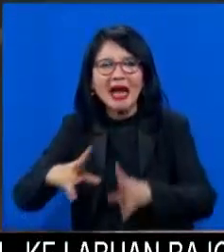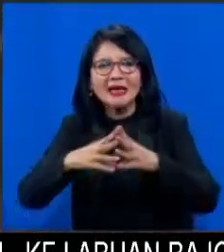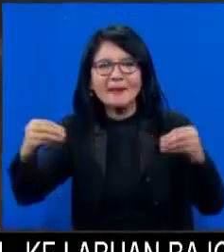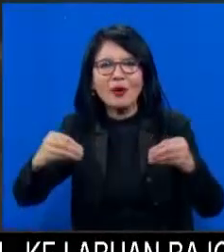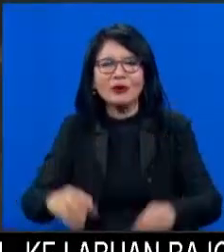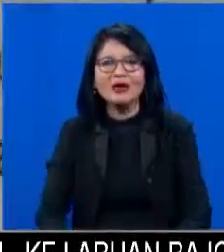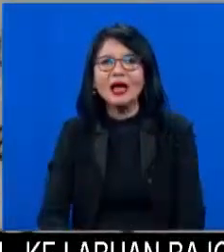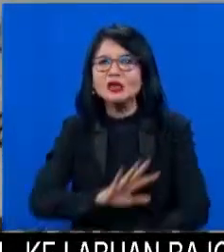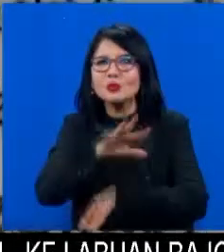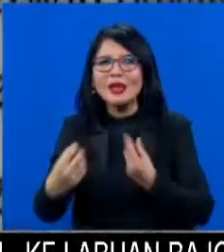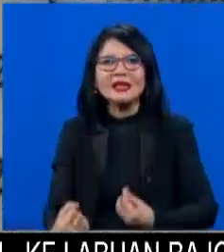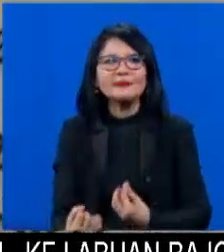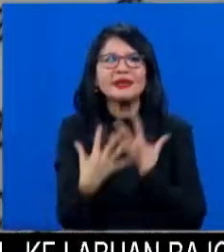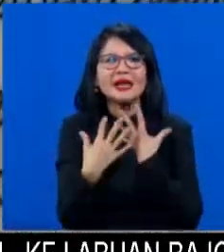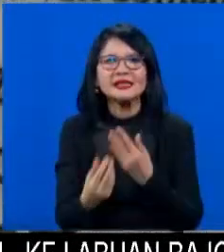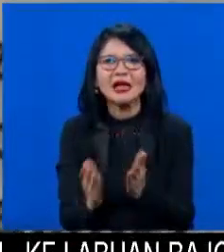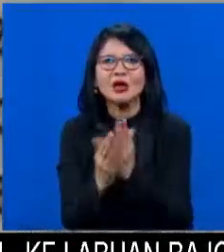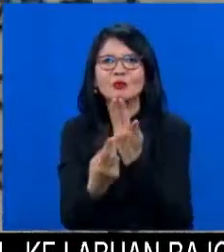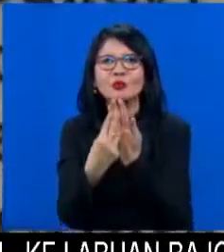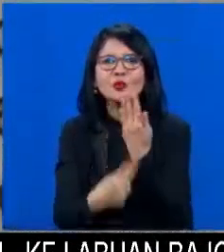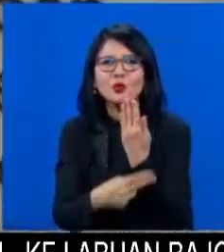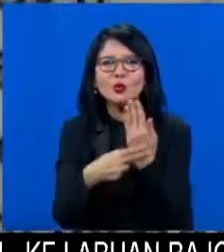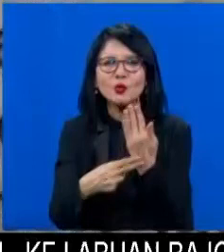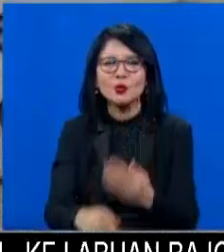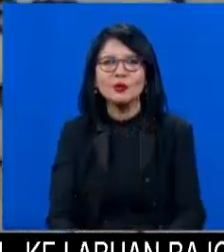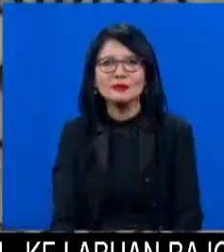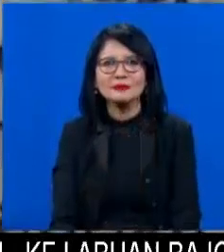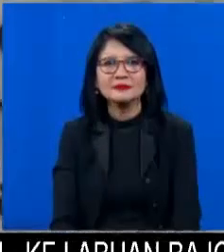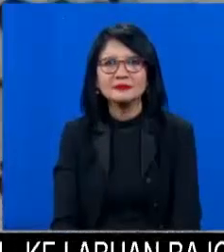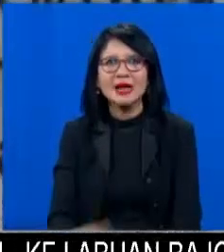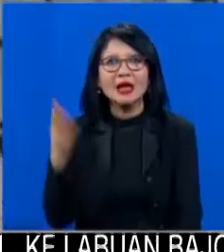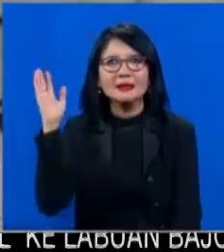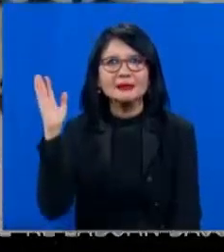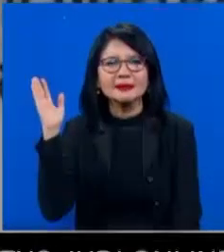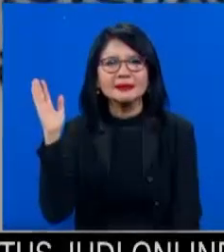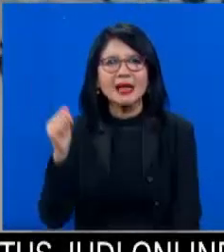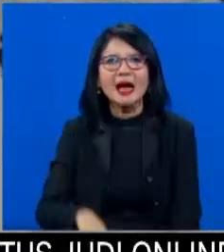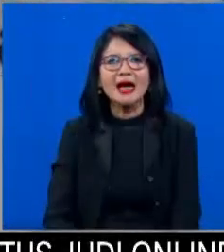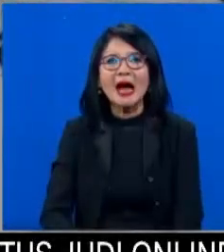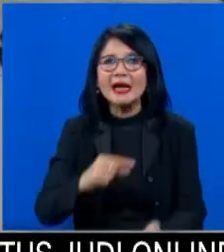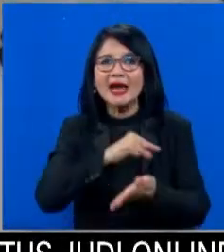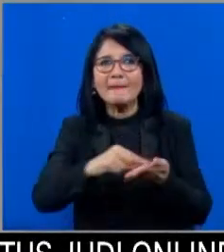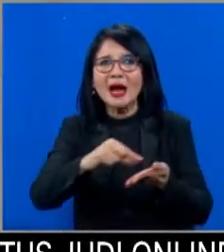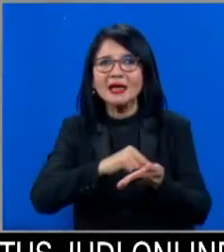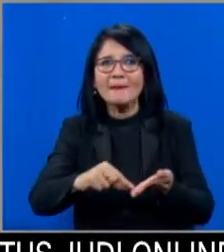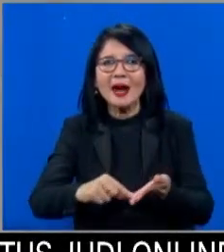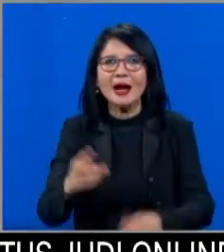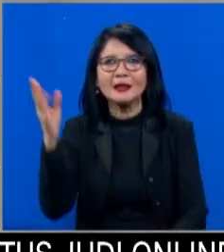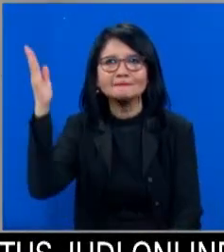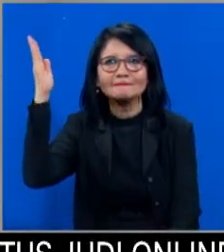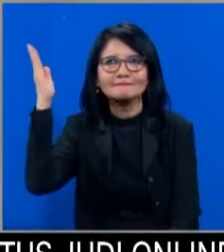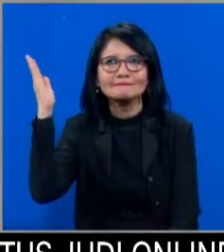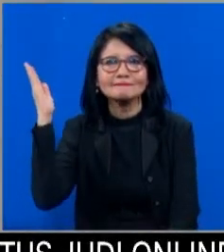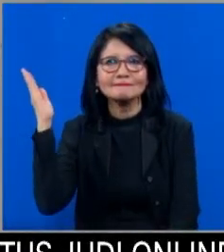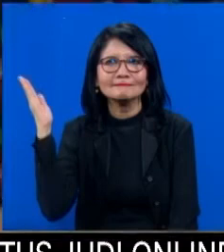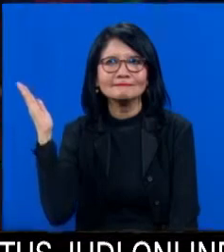Alkitab. 12 marga Belanda Depok tersebut adalah Yonatans, Sudira, Lawrence, Bakas,